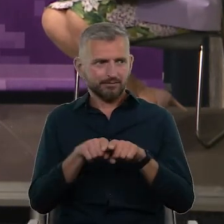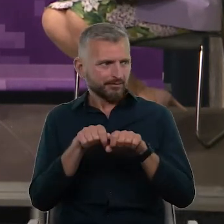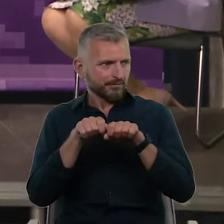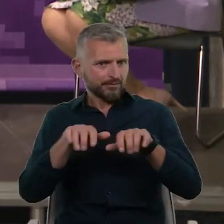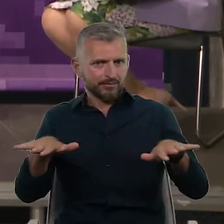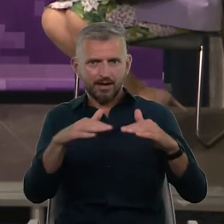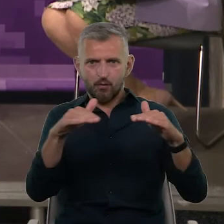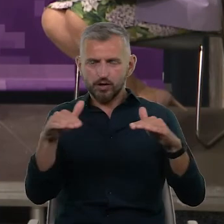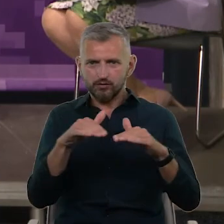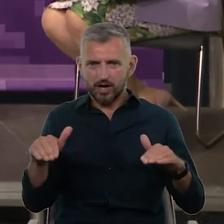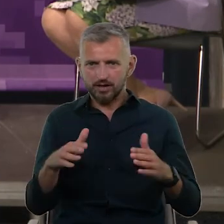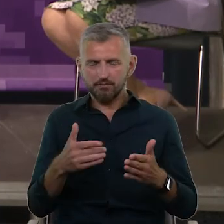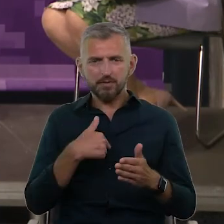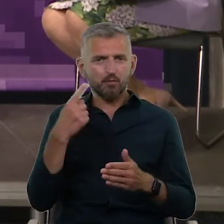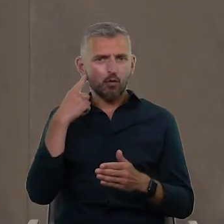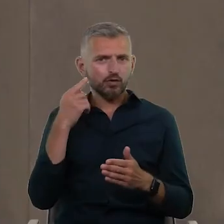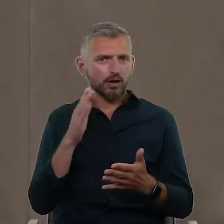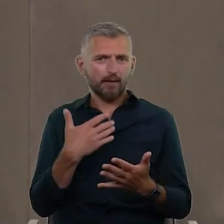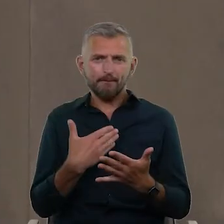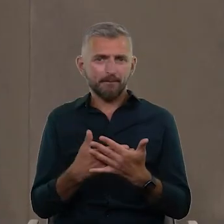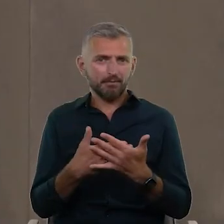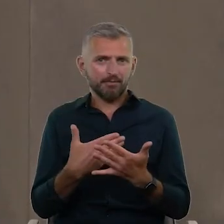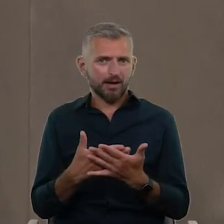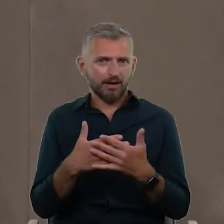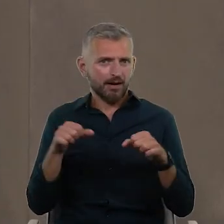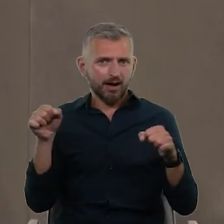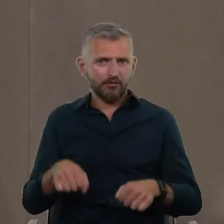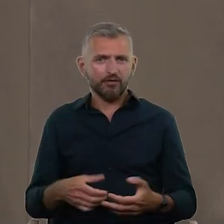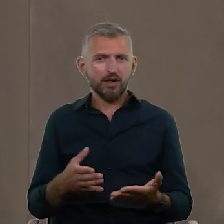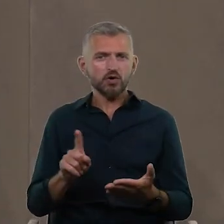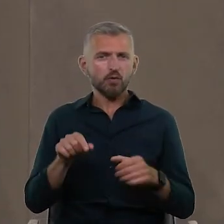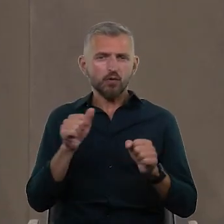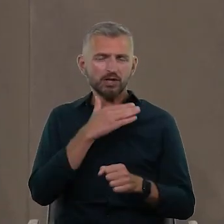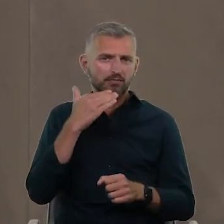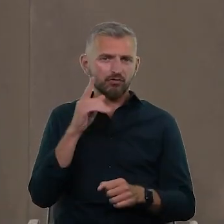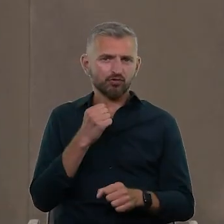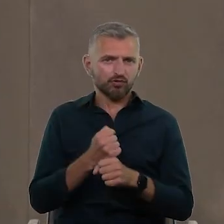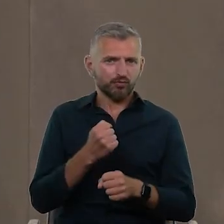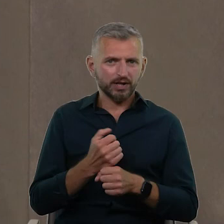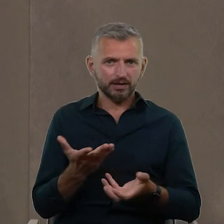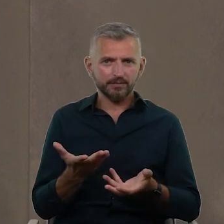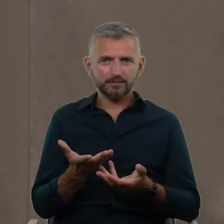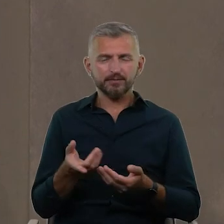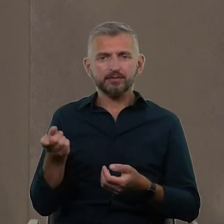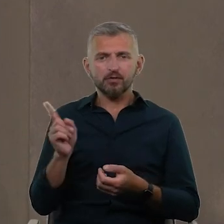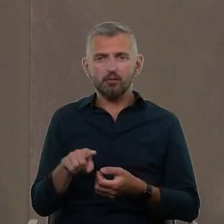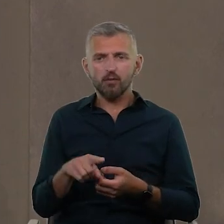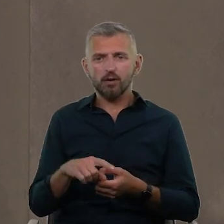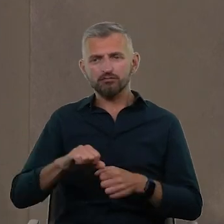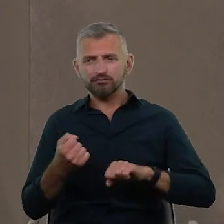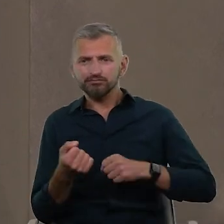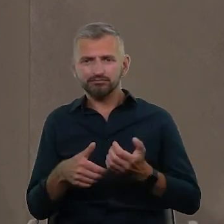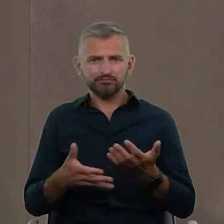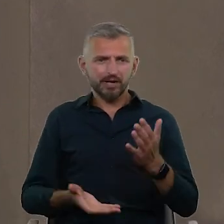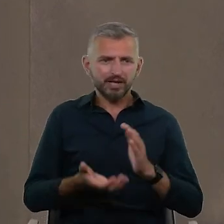Ми почули сьогодні стільки прикладів, і ще можна багато цього зробити, тому одна одну